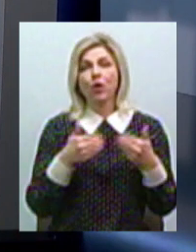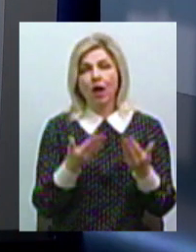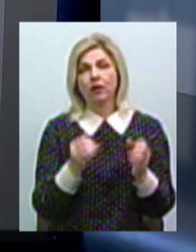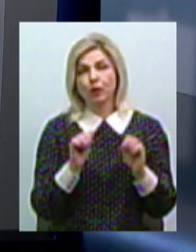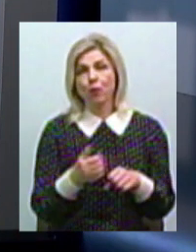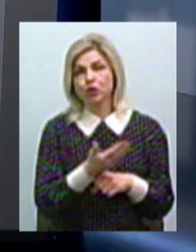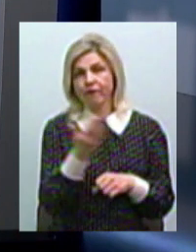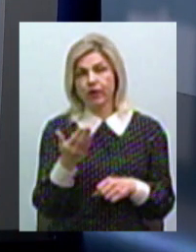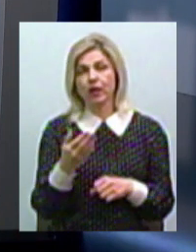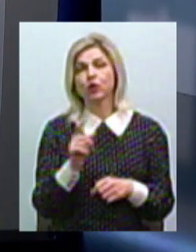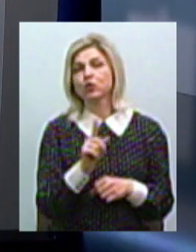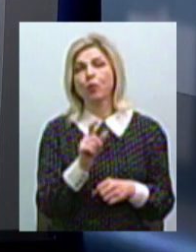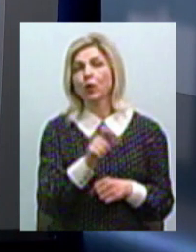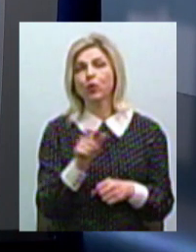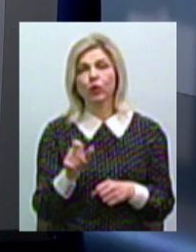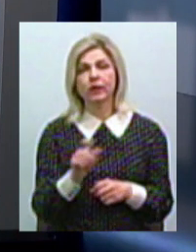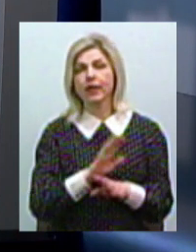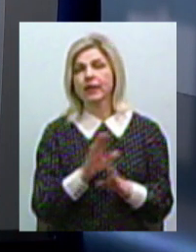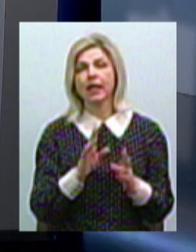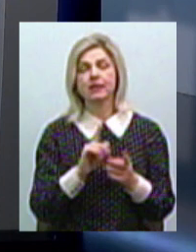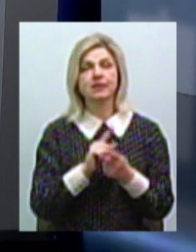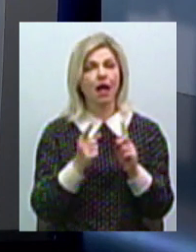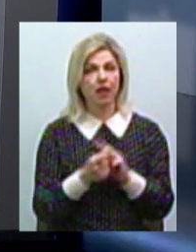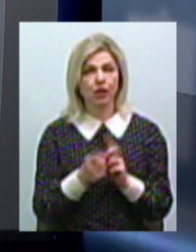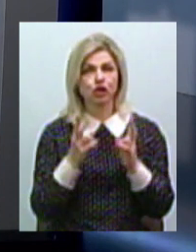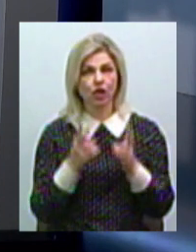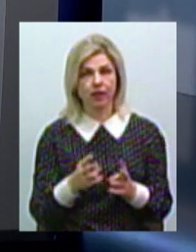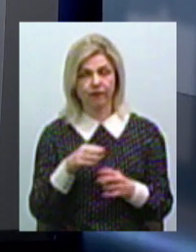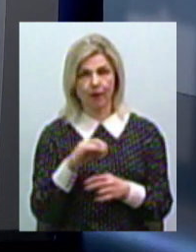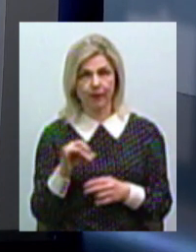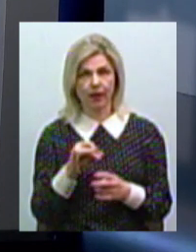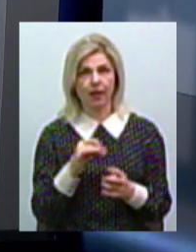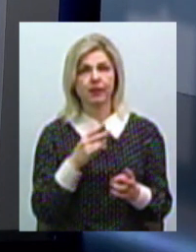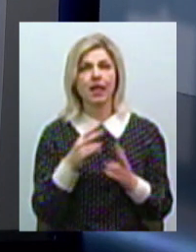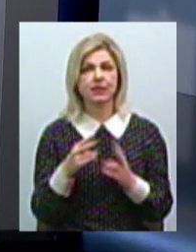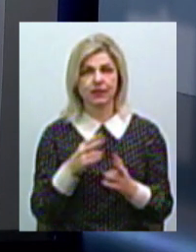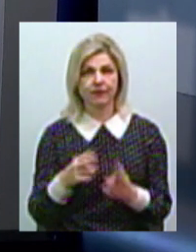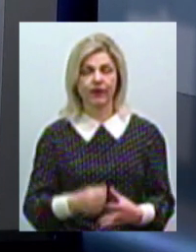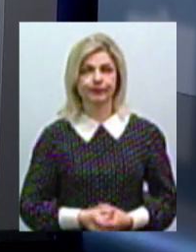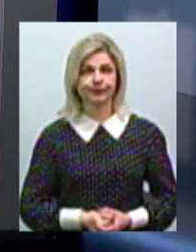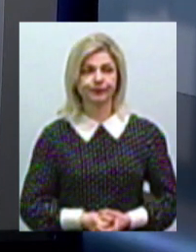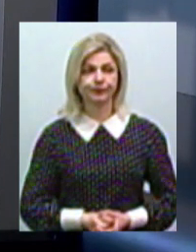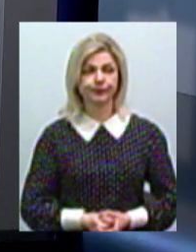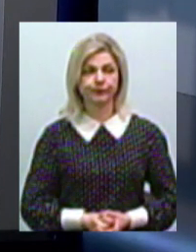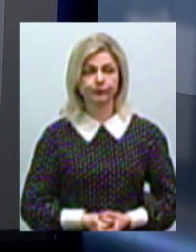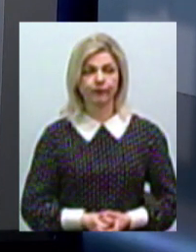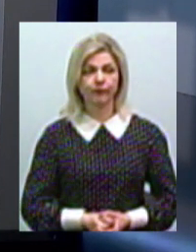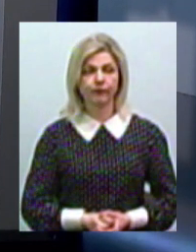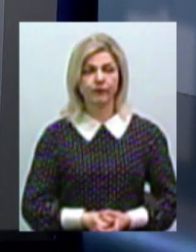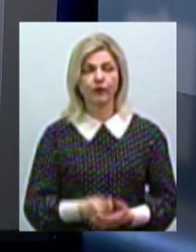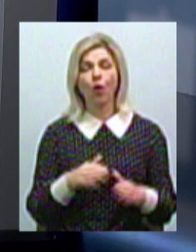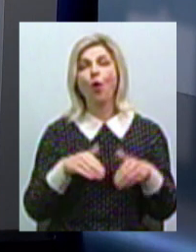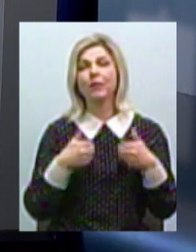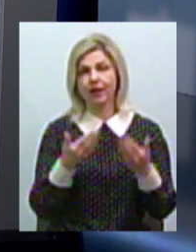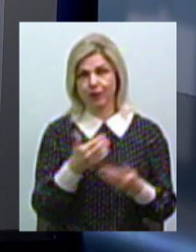глядачам, щоб люди не стали жертвою насильства? Будь ласка. Оксана? Ну, в першу чергу хотіла звернутися до наших глядачів,